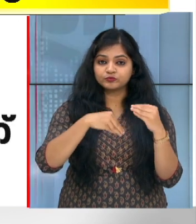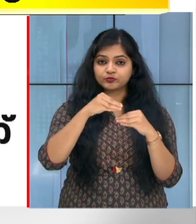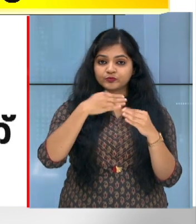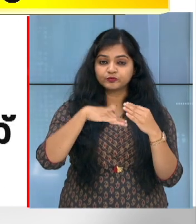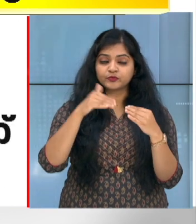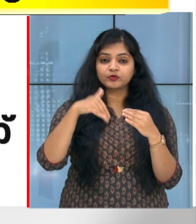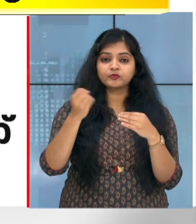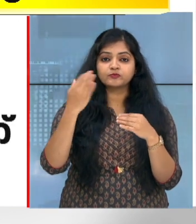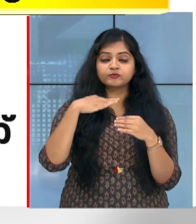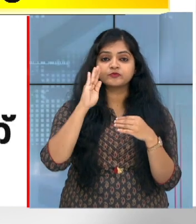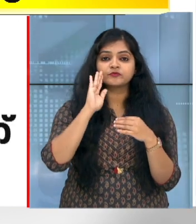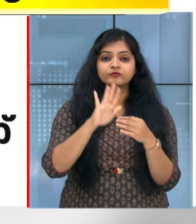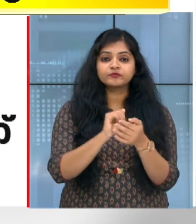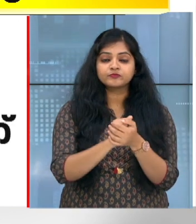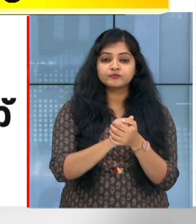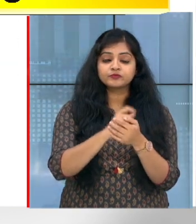നമുക്ക് മനസ്സിലാക്കാനായി സാധിച്ചിട്ടുള്ളത്.